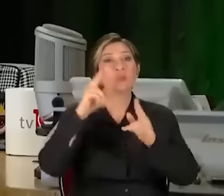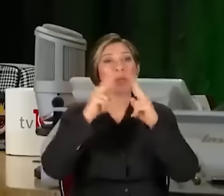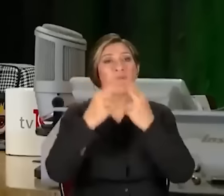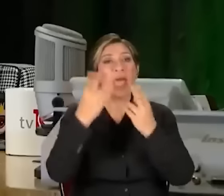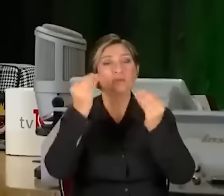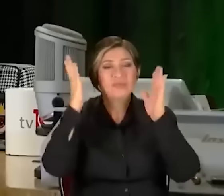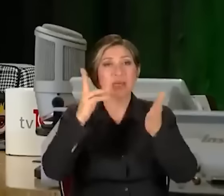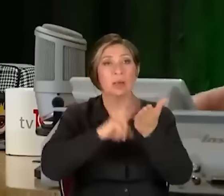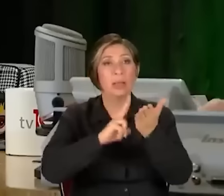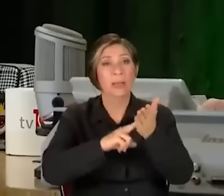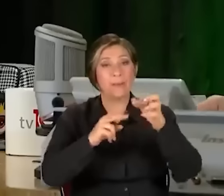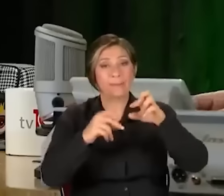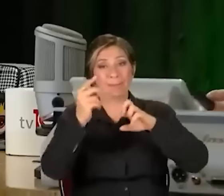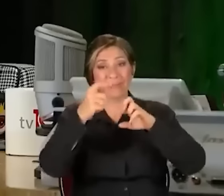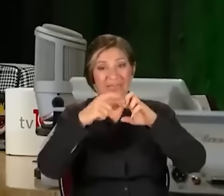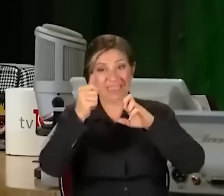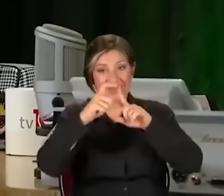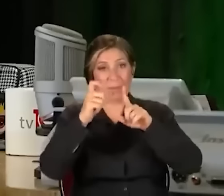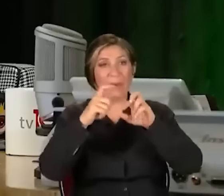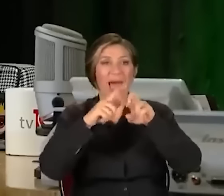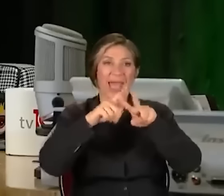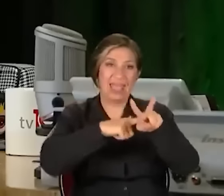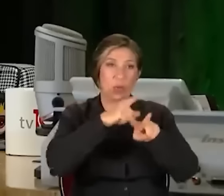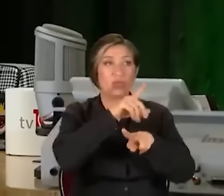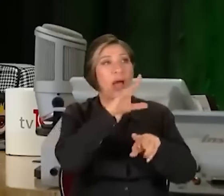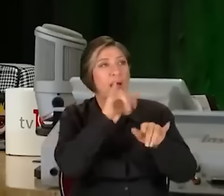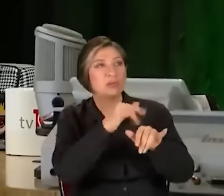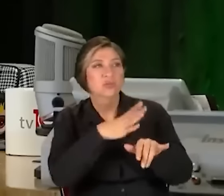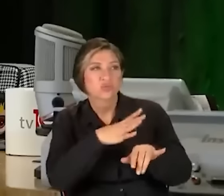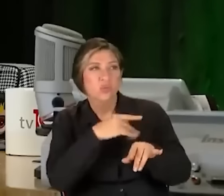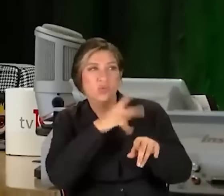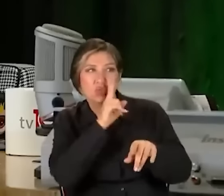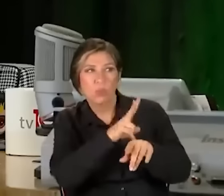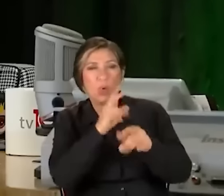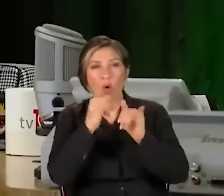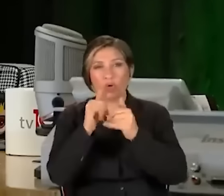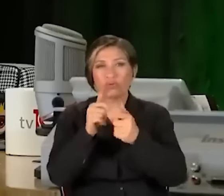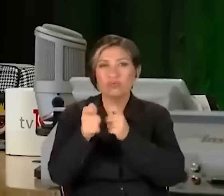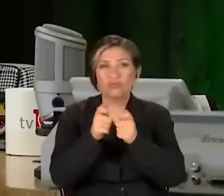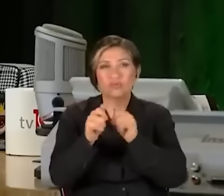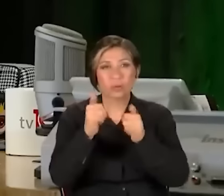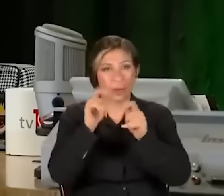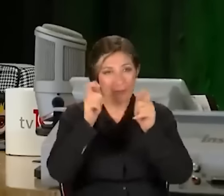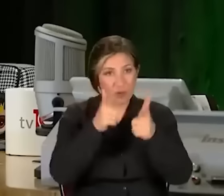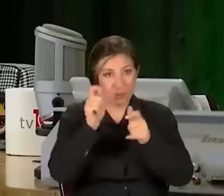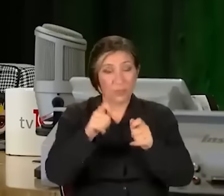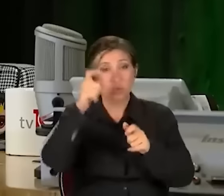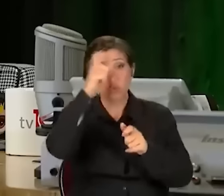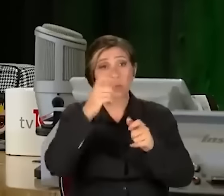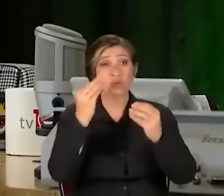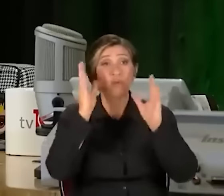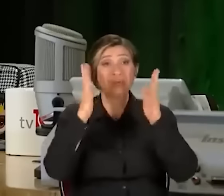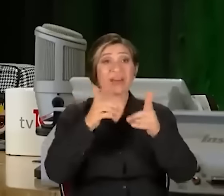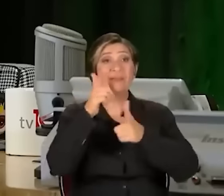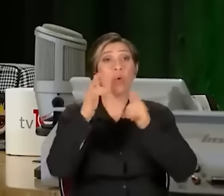dünyada en çok abonesi olan kanal PewDiePie vardı. Hep onu ondan özeniyordum. Ondan görüp oyun videoları yapıyordum. Sonra işte Türkiye'de çok fazla